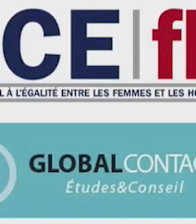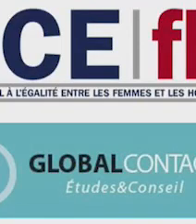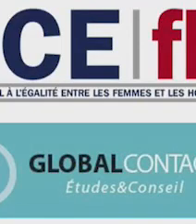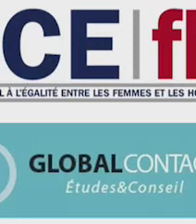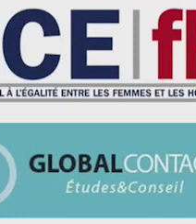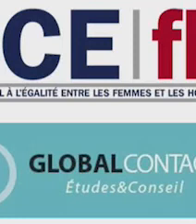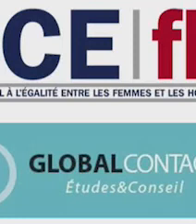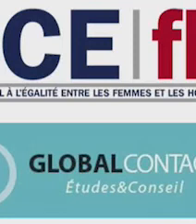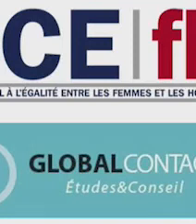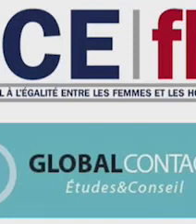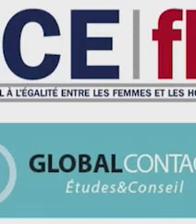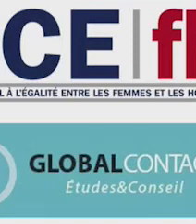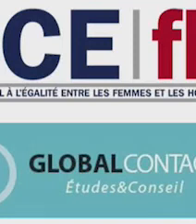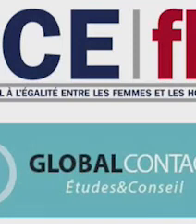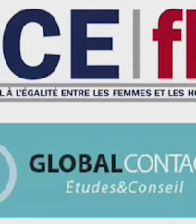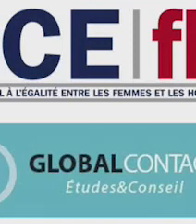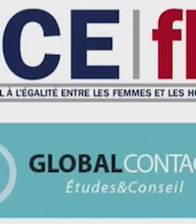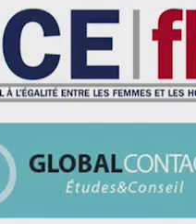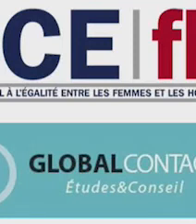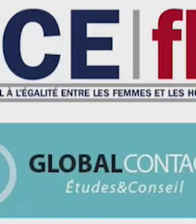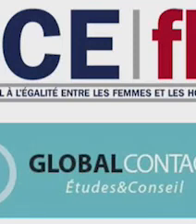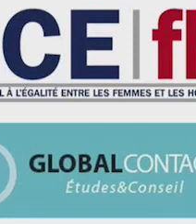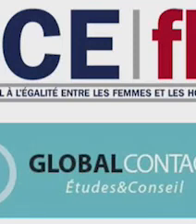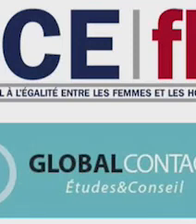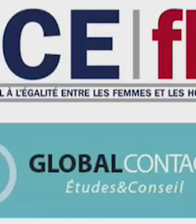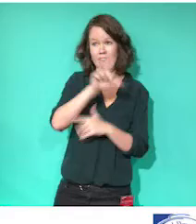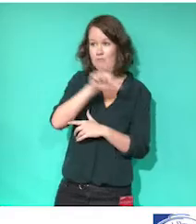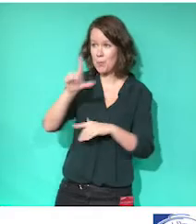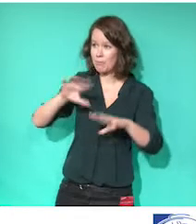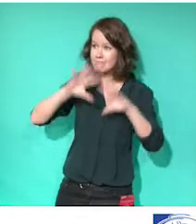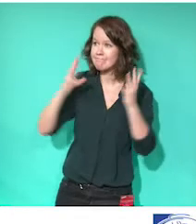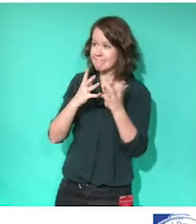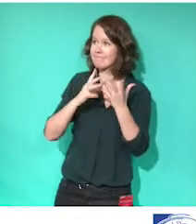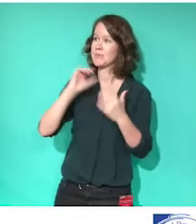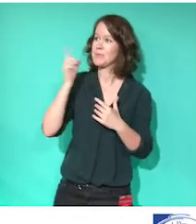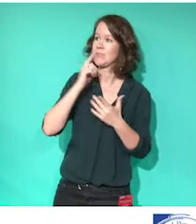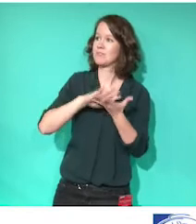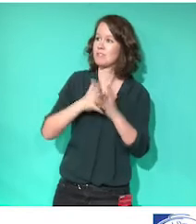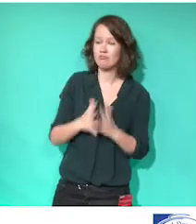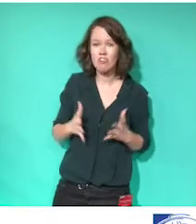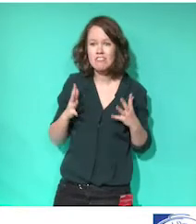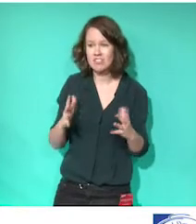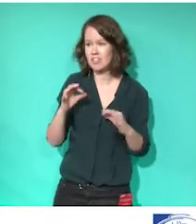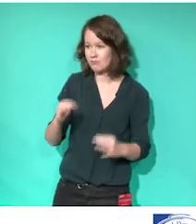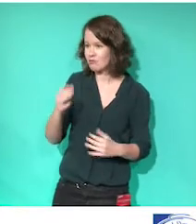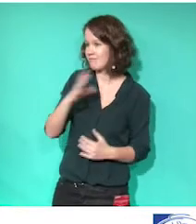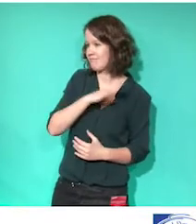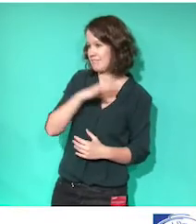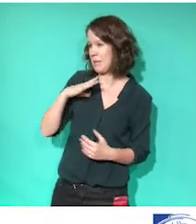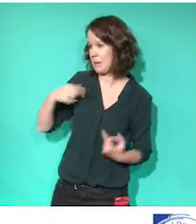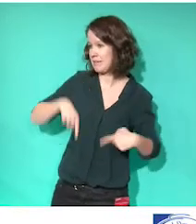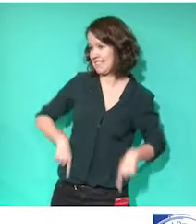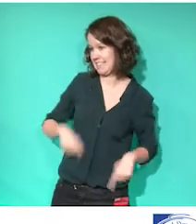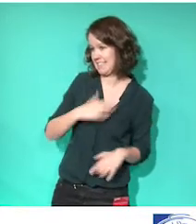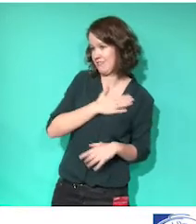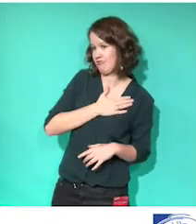Et donc, au nom de ces 22 associations, organisations engagées, je voudrais dire, Madame la Ministre, chère Laurence, d'abord